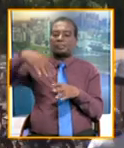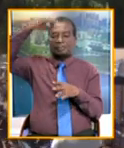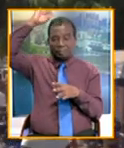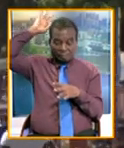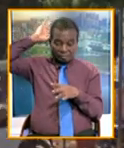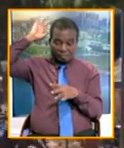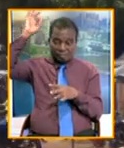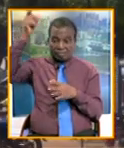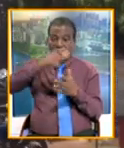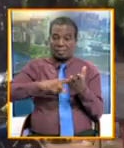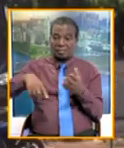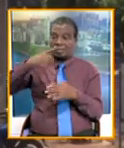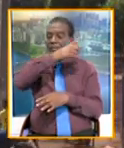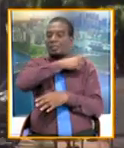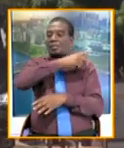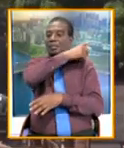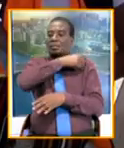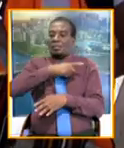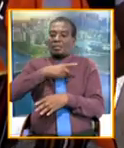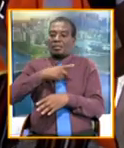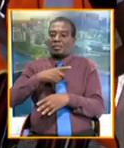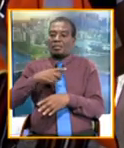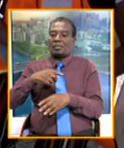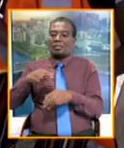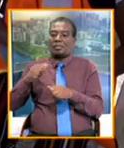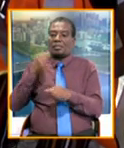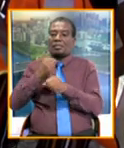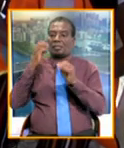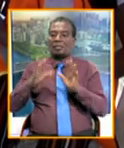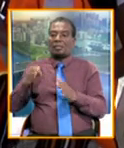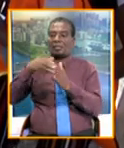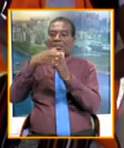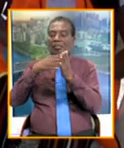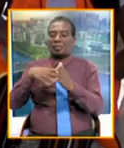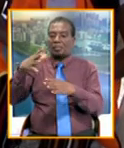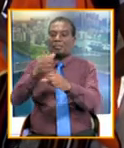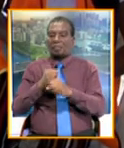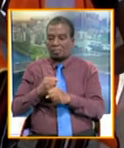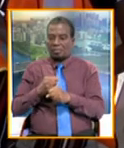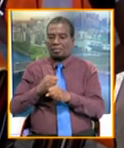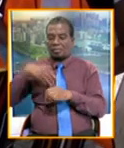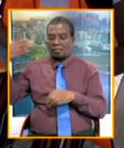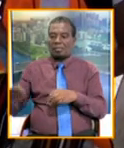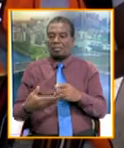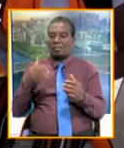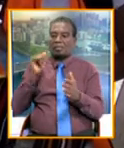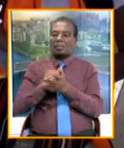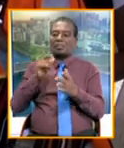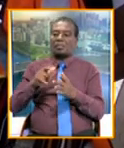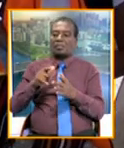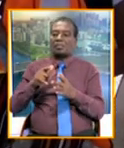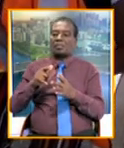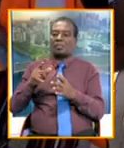Ferkessédougou, quartier douane. Un agent recenseur est reçu au domicile du chef de quartier. C'est le coordonnateur général du